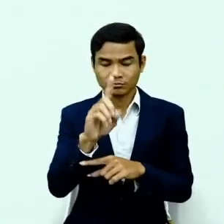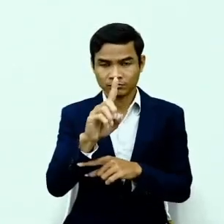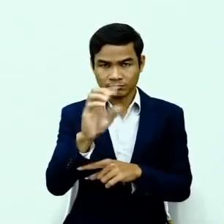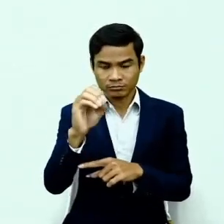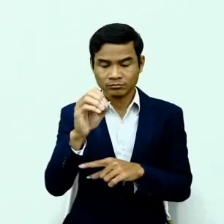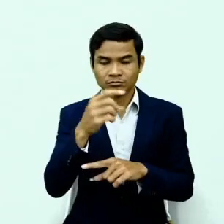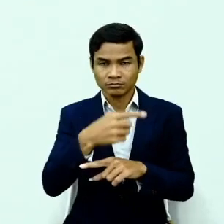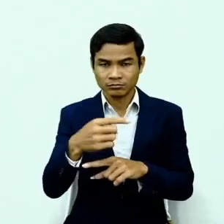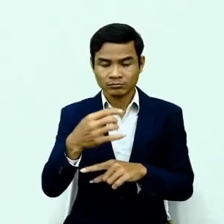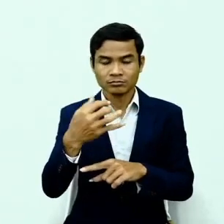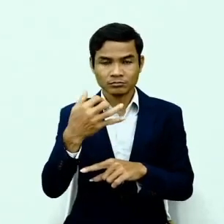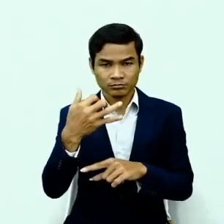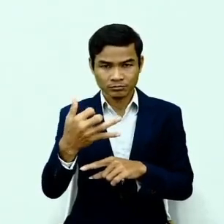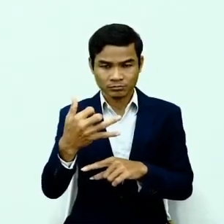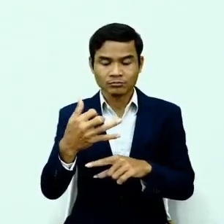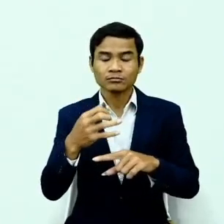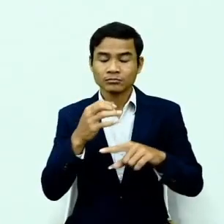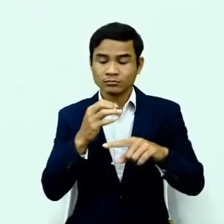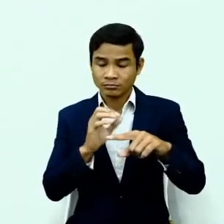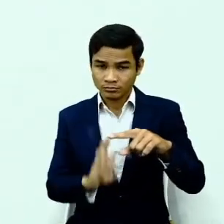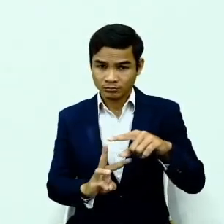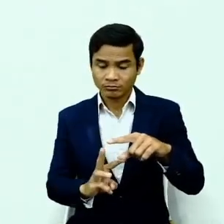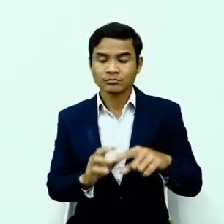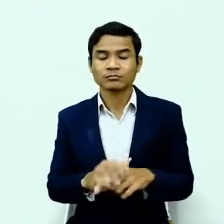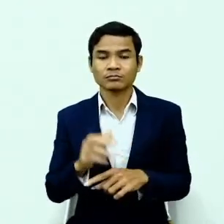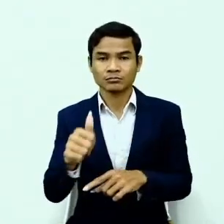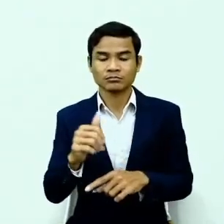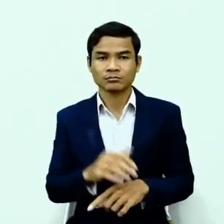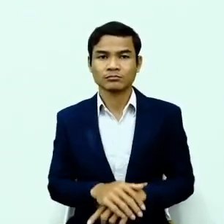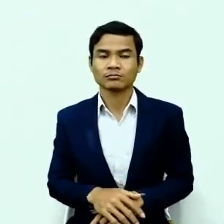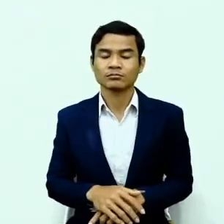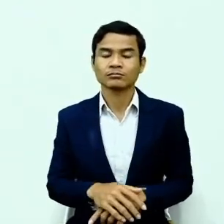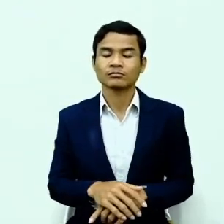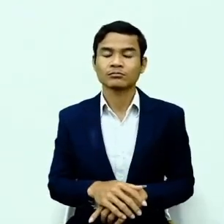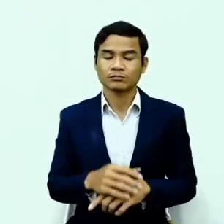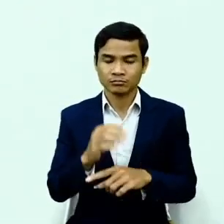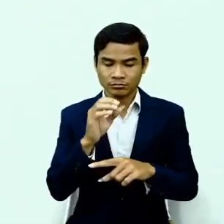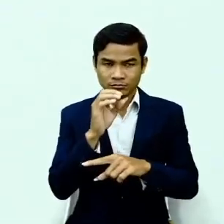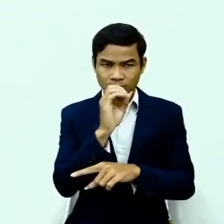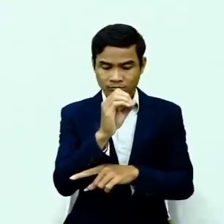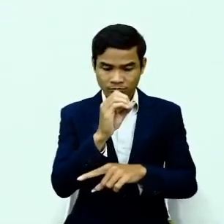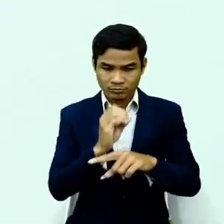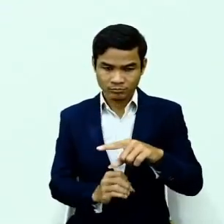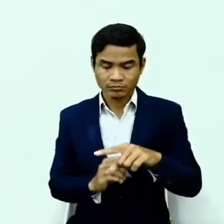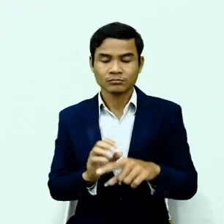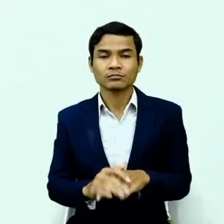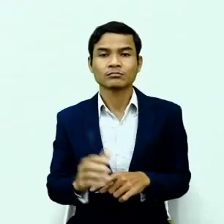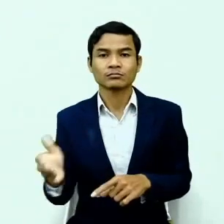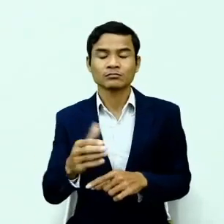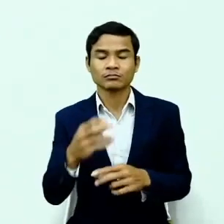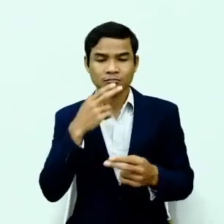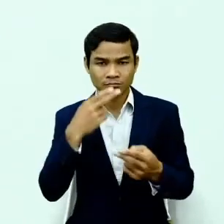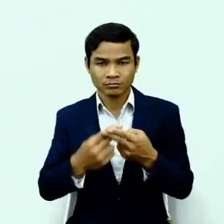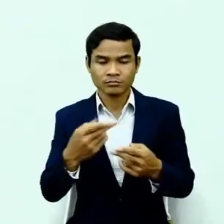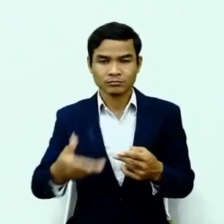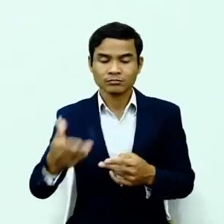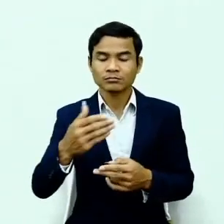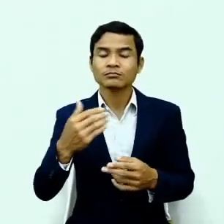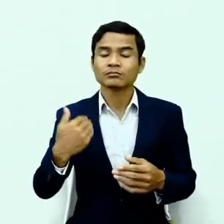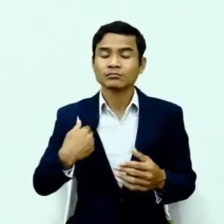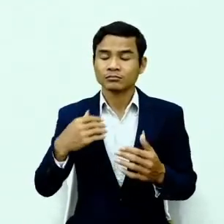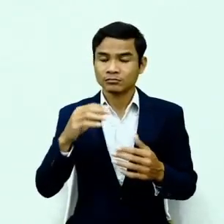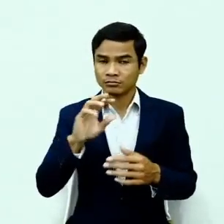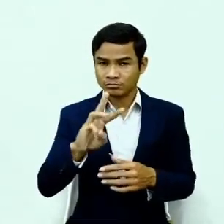đọ bàm pi nè xa bây chà lọ nè chà xôn cùng lại cho chà anh chân cùng lại được bỏ dưỡng cơ nè xa